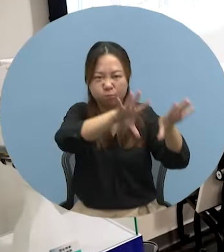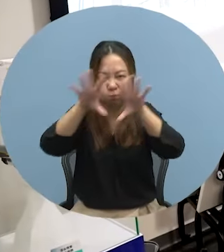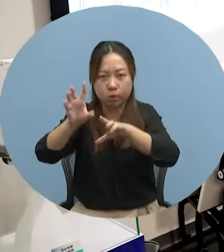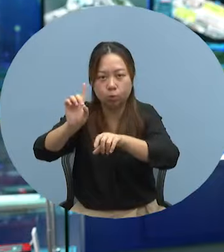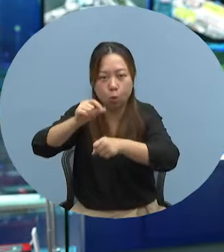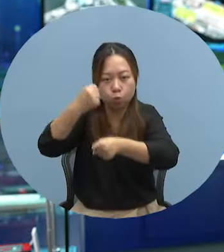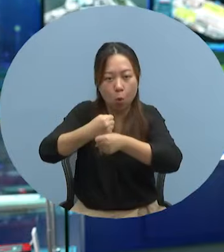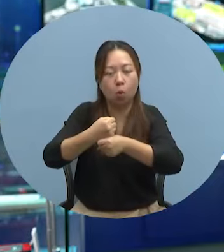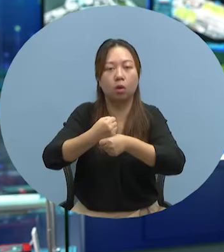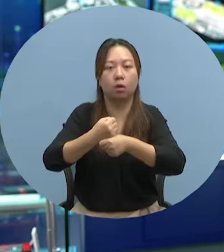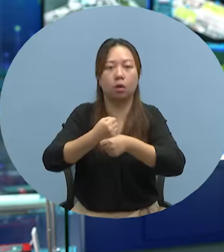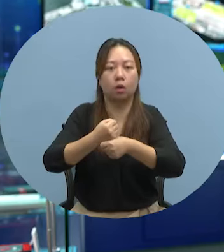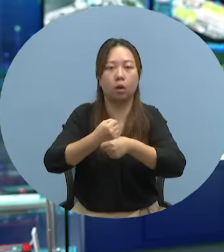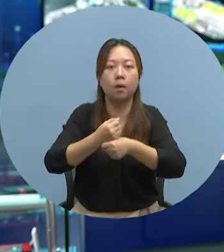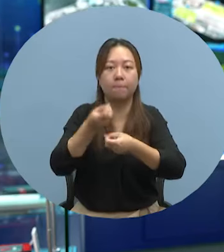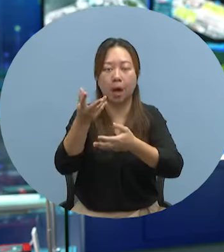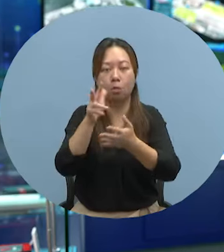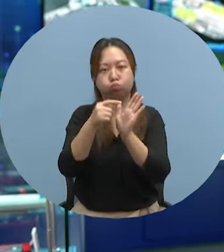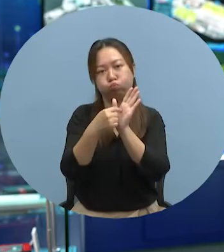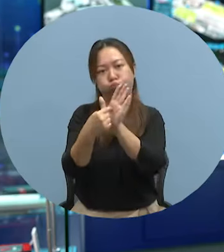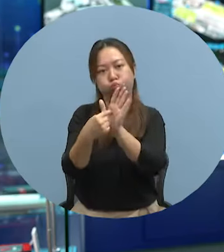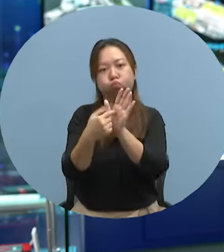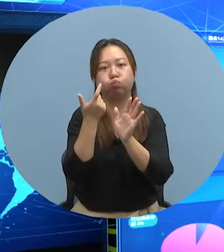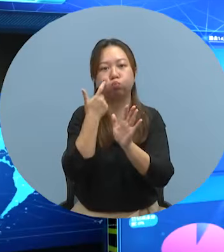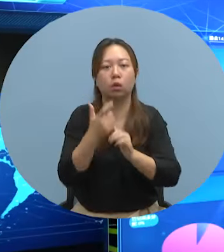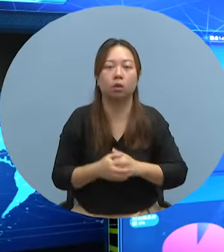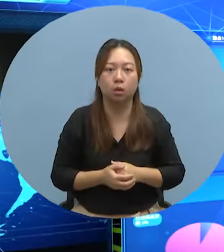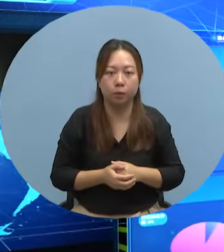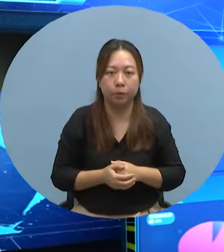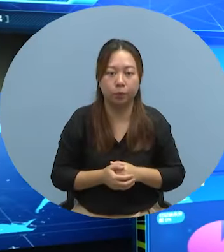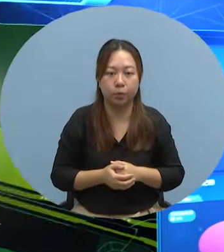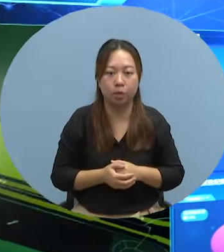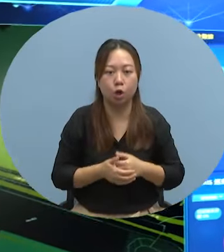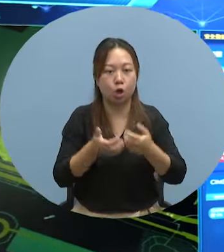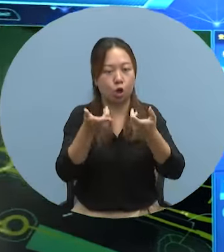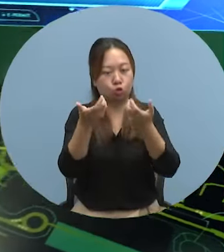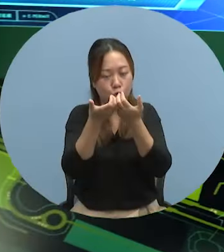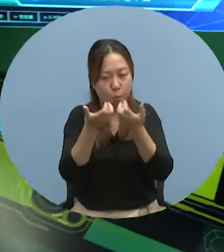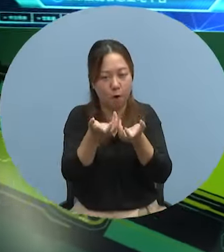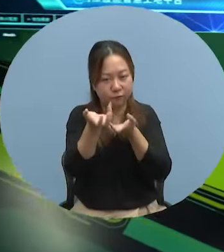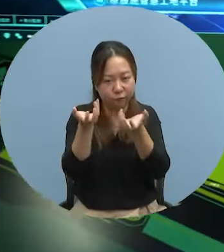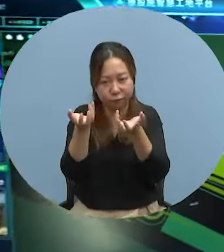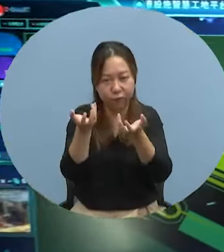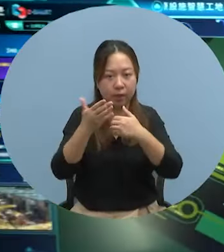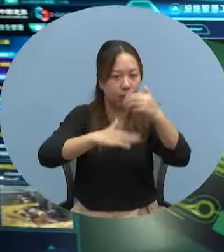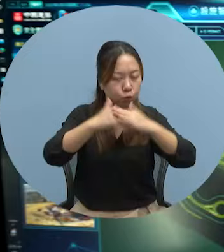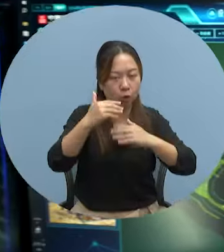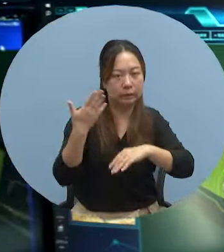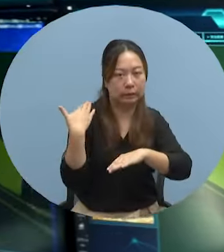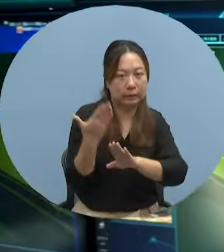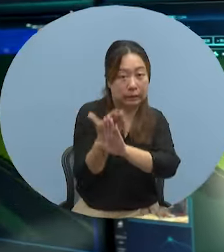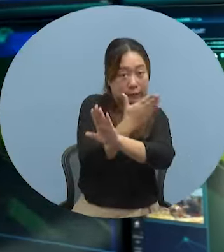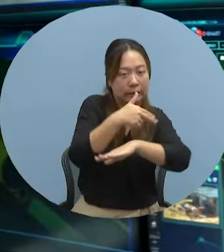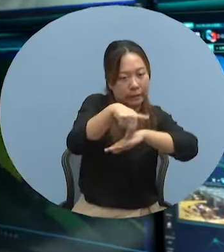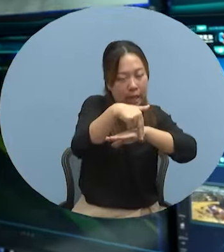样做法，我们希望是比较具体的，可以展示到给他们看。在整个数码的分身里面，其实在早前设计还